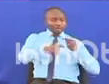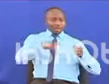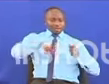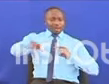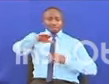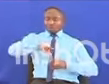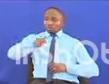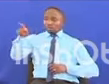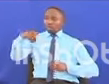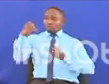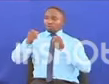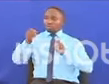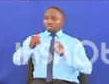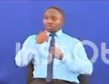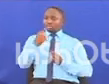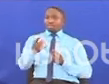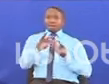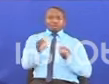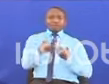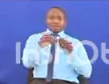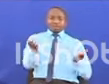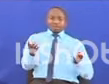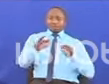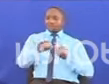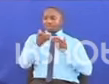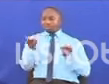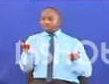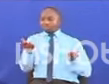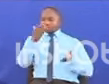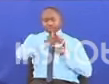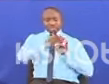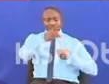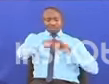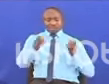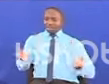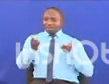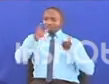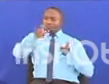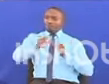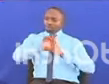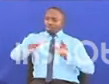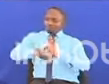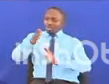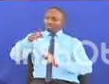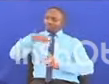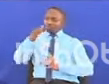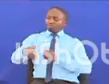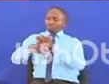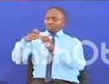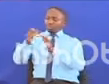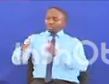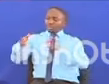maeneo yetu, wakurugenzi wamekuwa wakisema hawana fedha za kwenda kumalizia miradi ya maendeleo ambayo wananchi wetu wamejitolea. Lakini